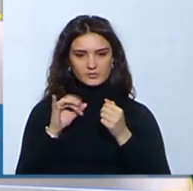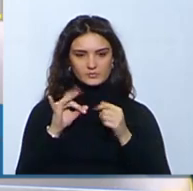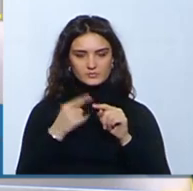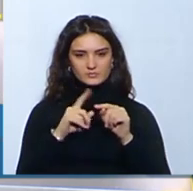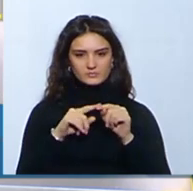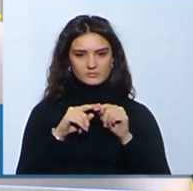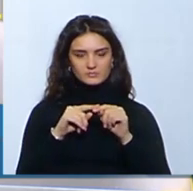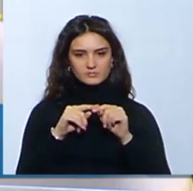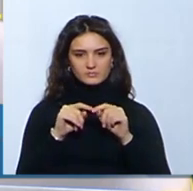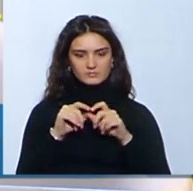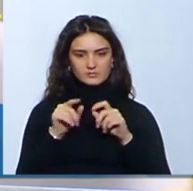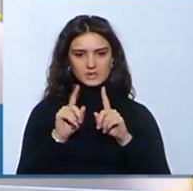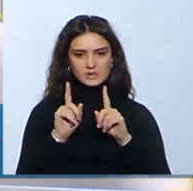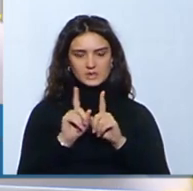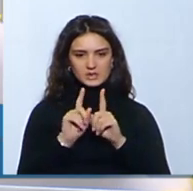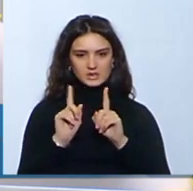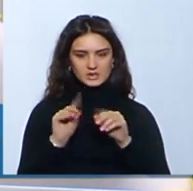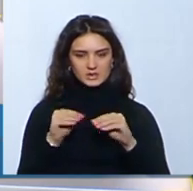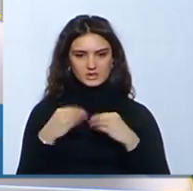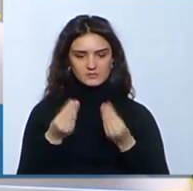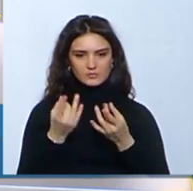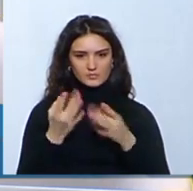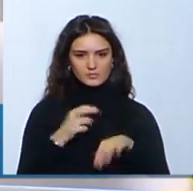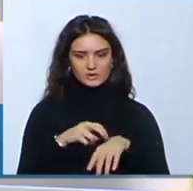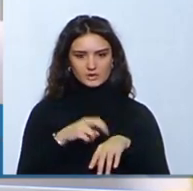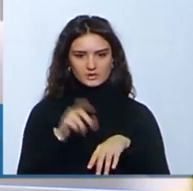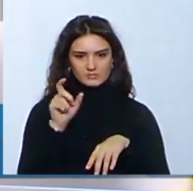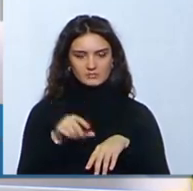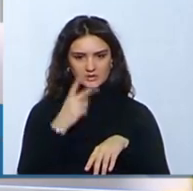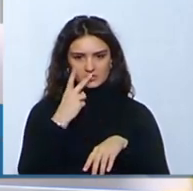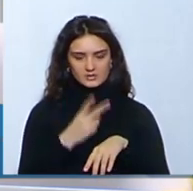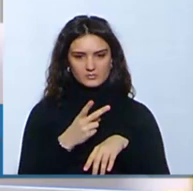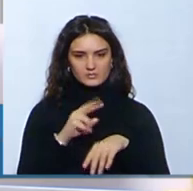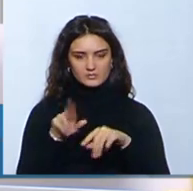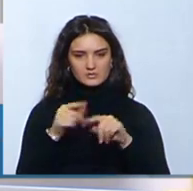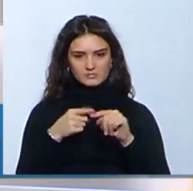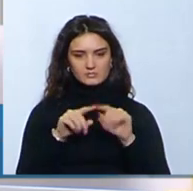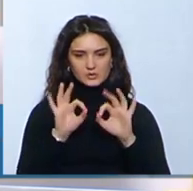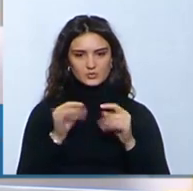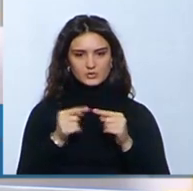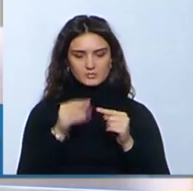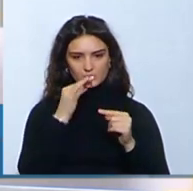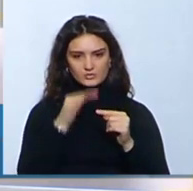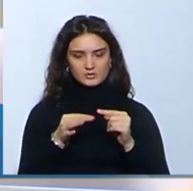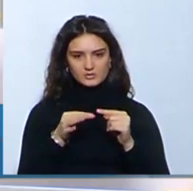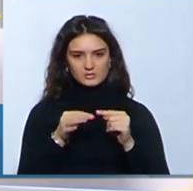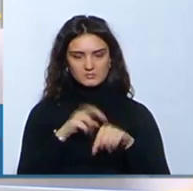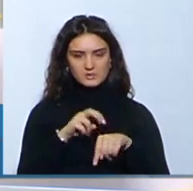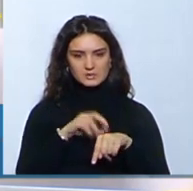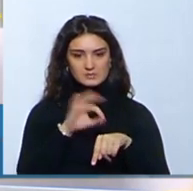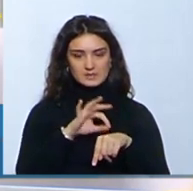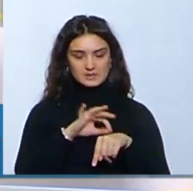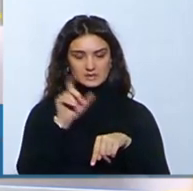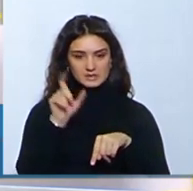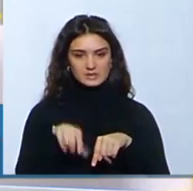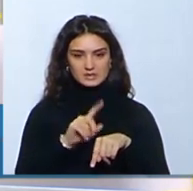ისახება, ასეთ რეფლექს იძლევა. უბრალოდ ეს რომ ექიმმა კვალიფიციურად ნახოს და დაზუსტებით უთხრას თქვათ პაციენტს რასთან